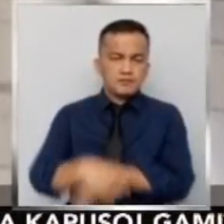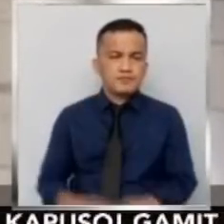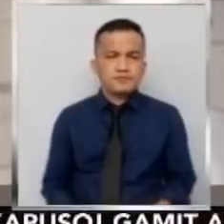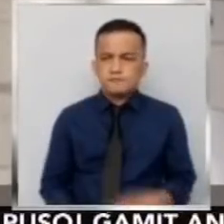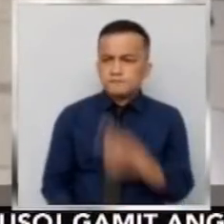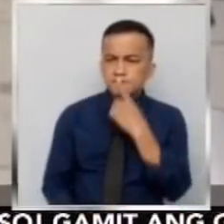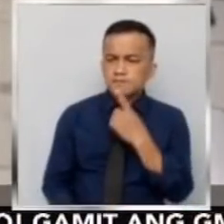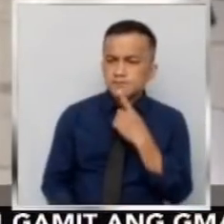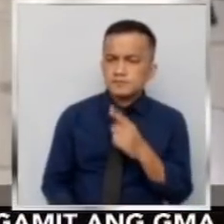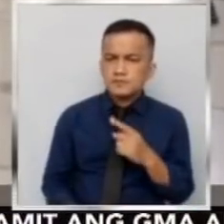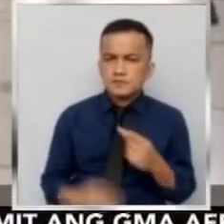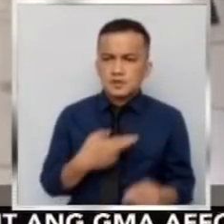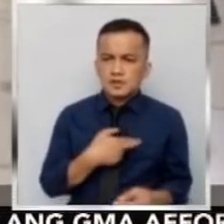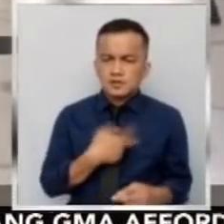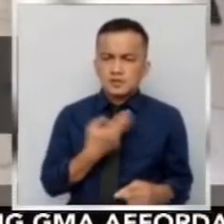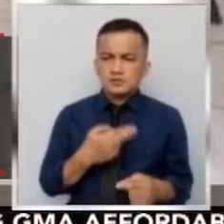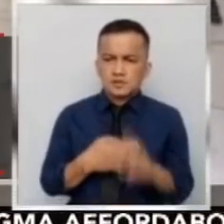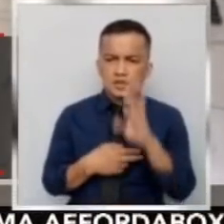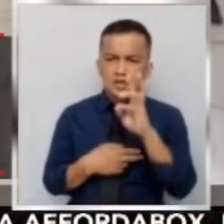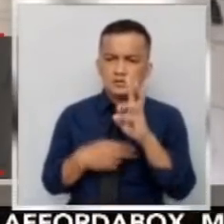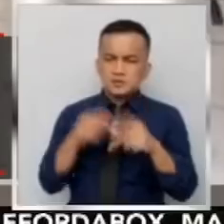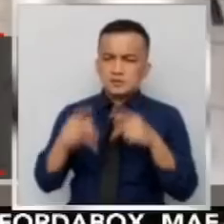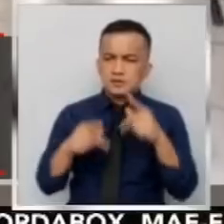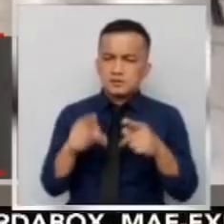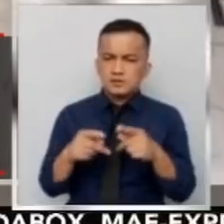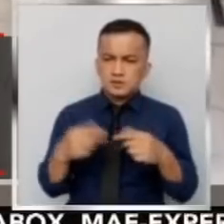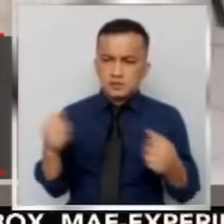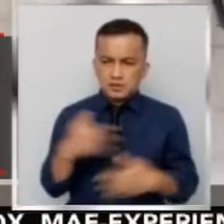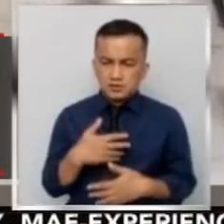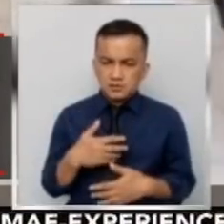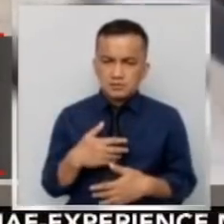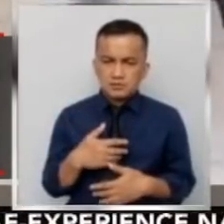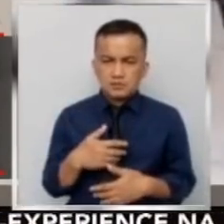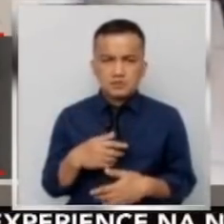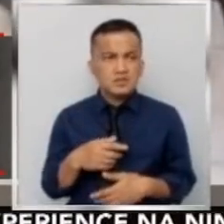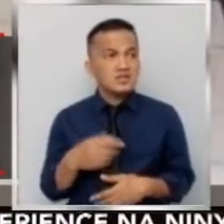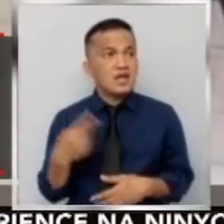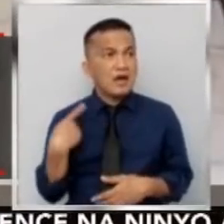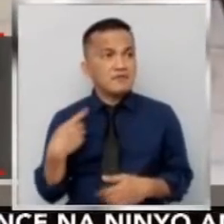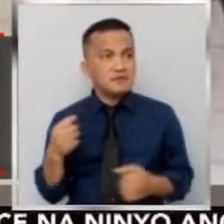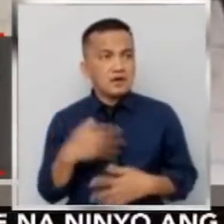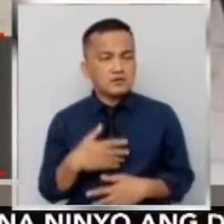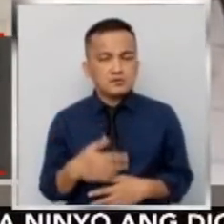mga anim na tao na yon? Natakot ba? Hindi. Takot po. Paano takot yung sinasama?